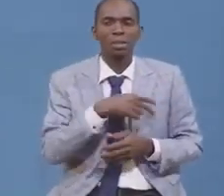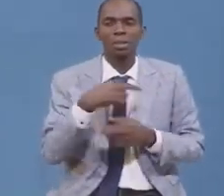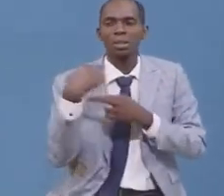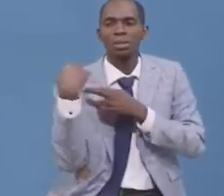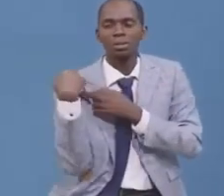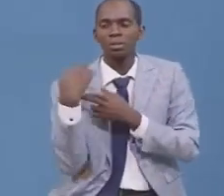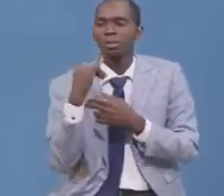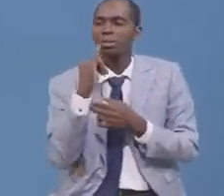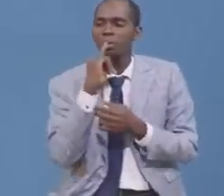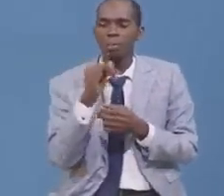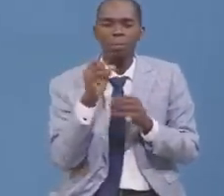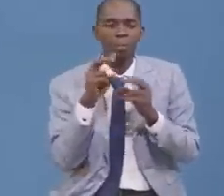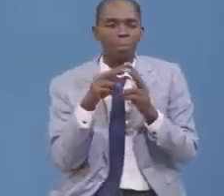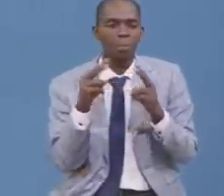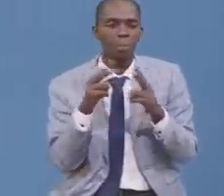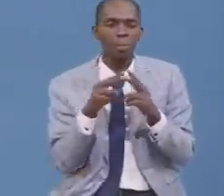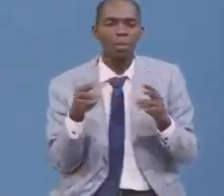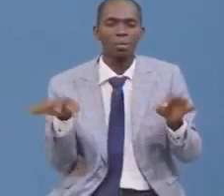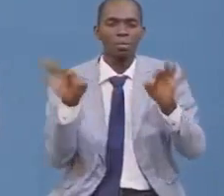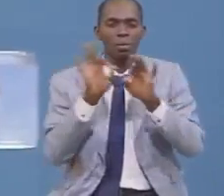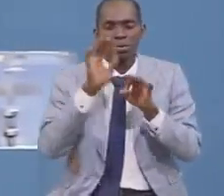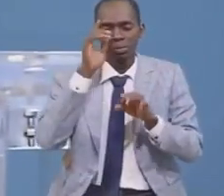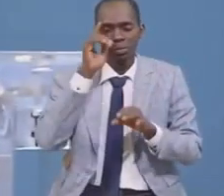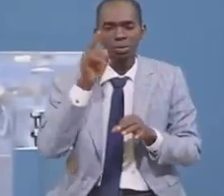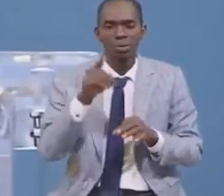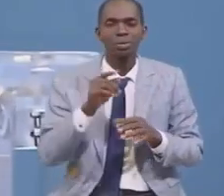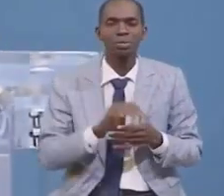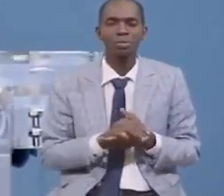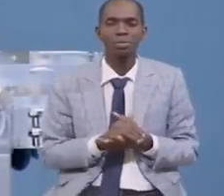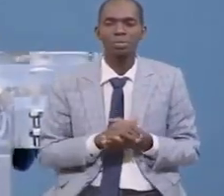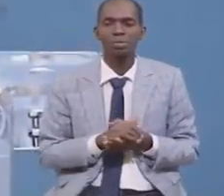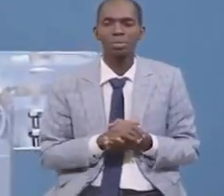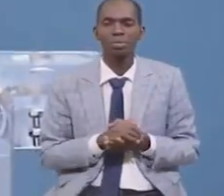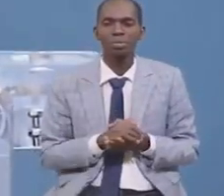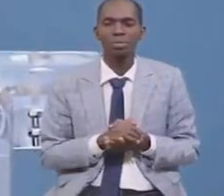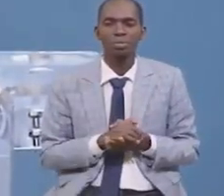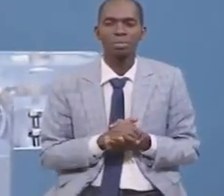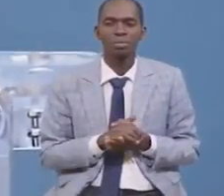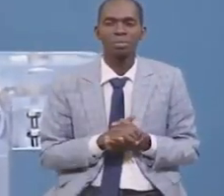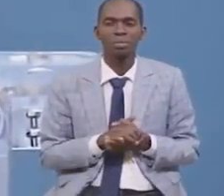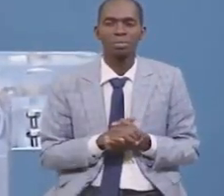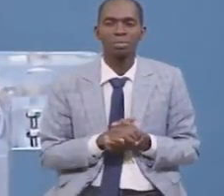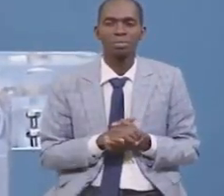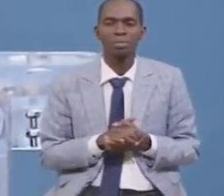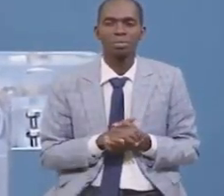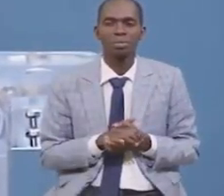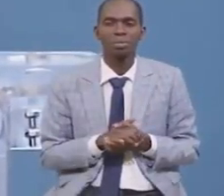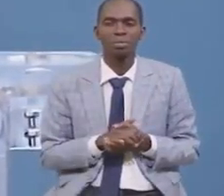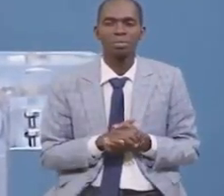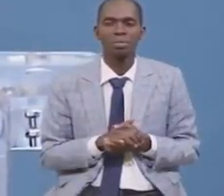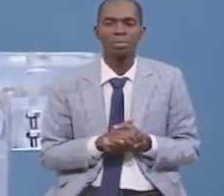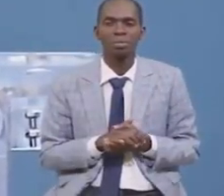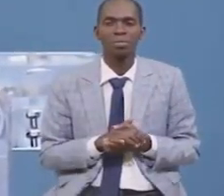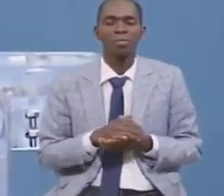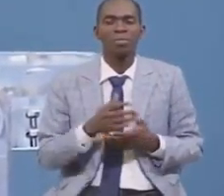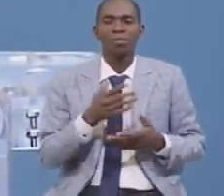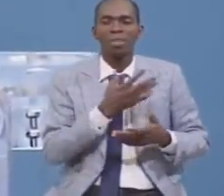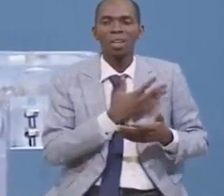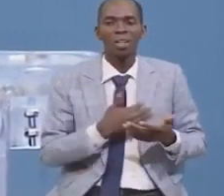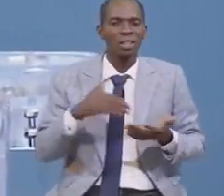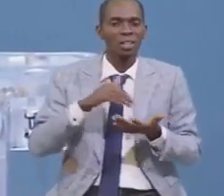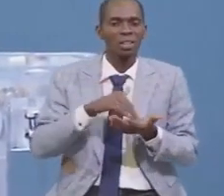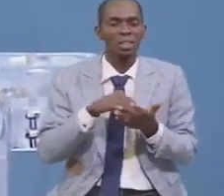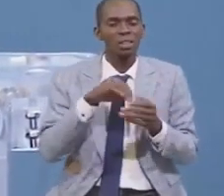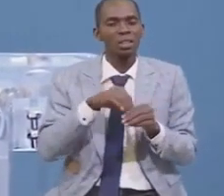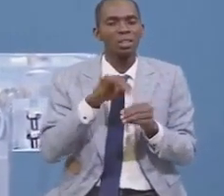so important for you. అందుచేతనే మీకు వ్యక్తిగతమైన బాధ్యతాయుతమైన విధానం చాలా ప్రాముఖ్యం. Again, the letters of the